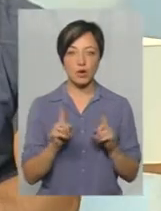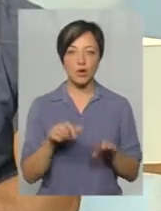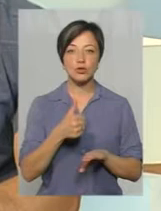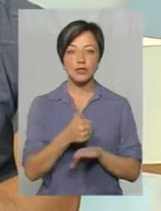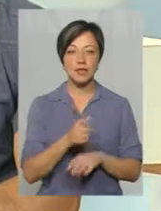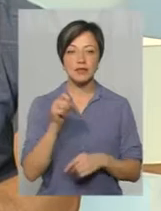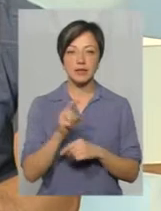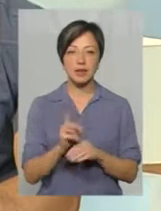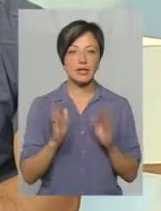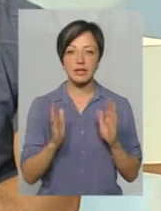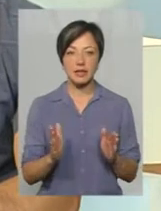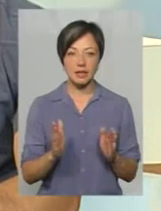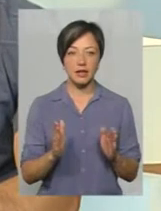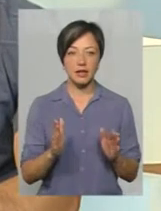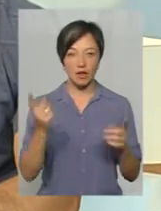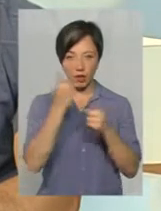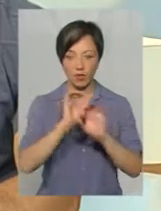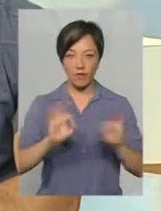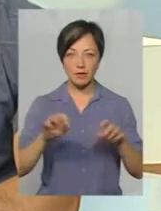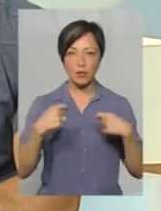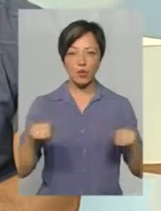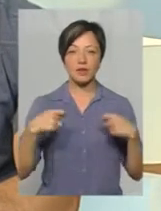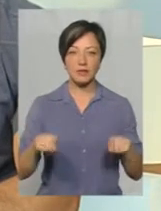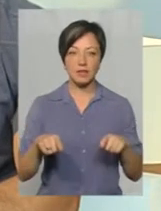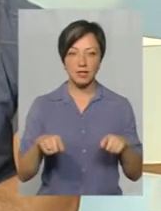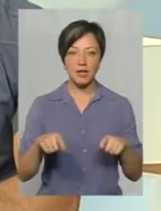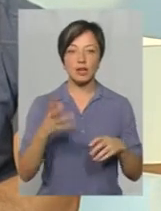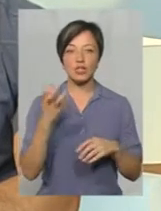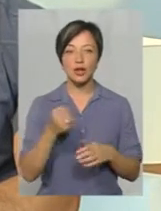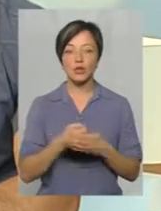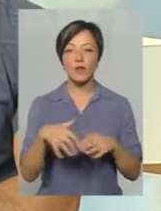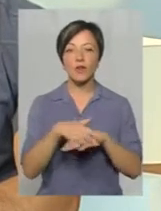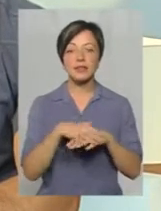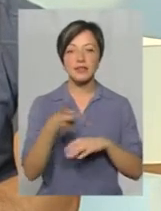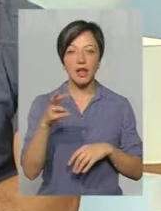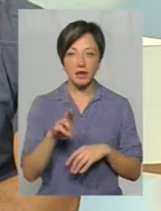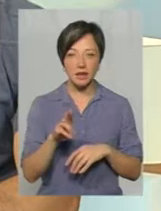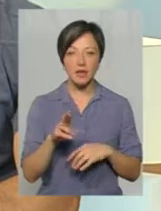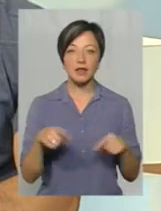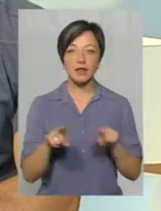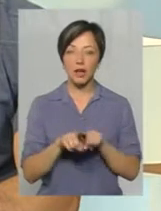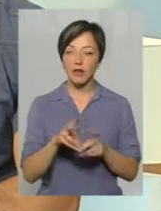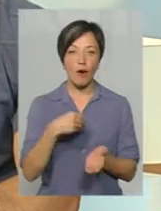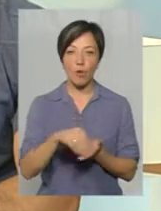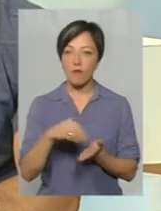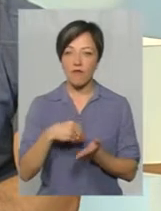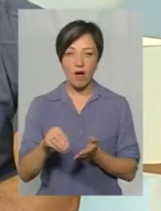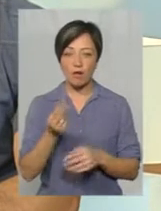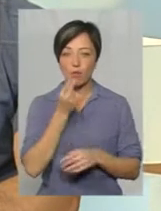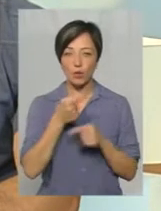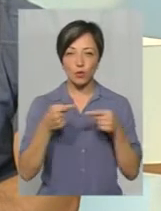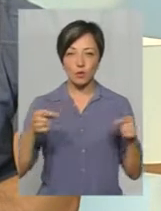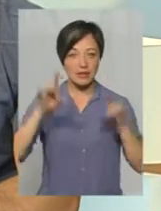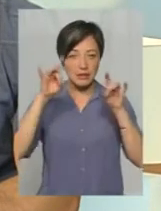основна задача не тільки довести до продавців свої засоби, а ще до населення, щоб воно теж не купувала продукцію